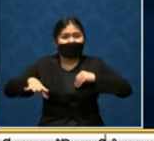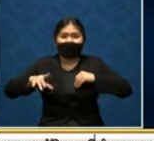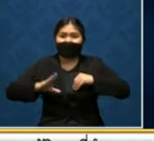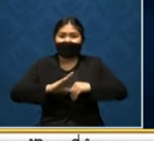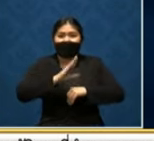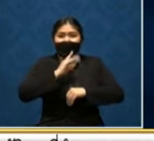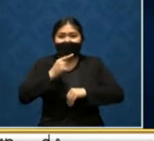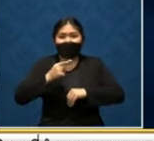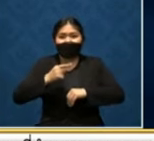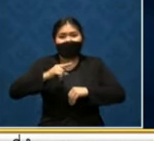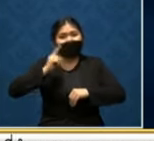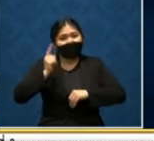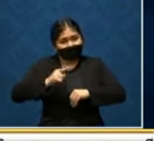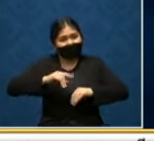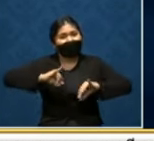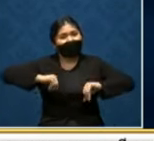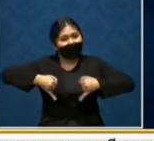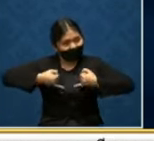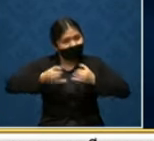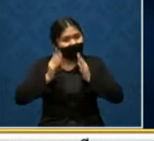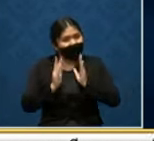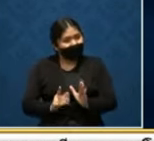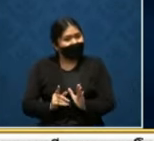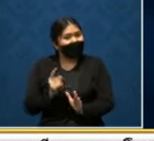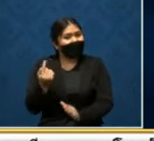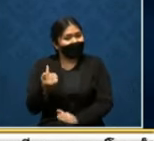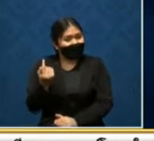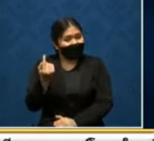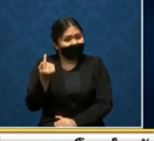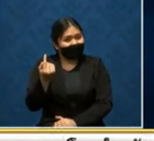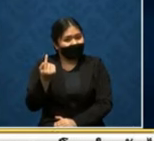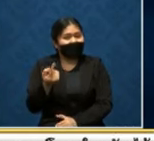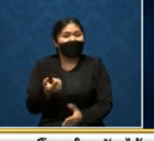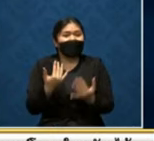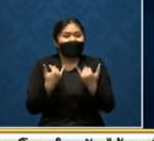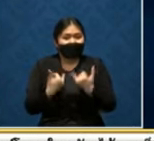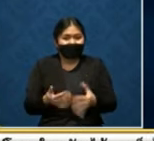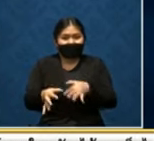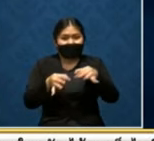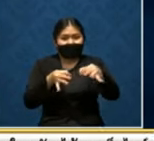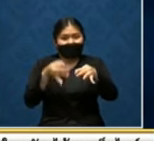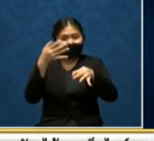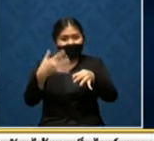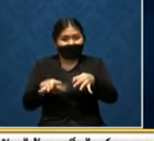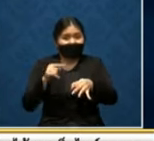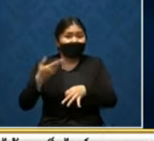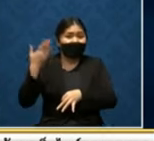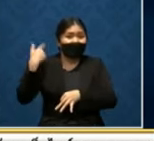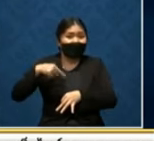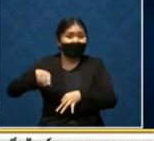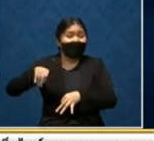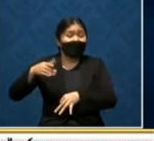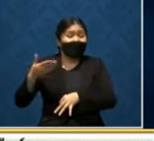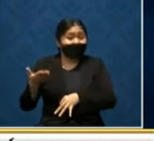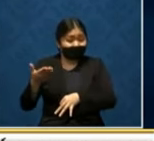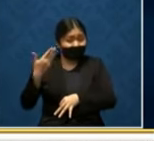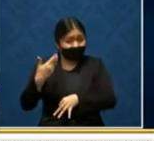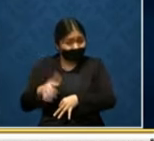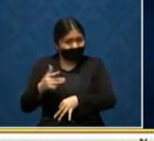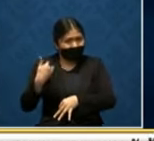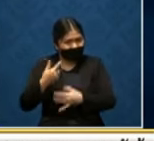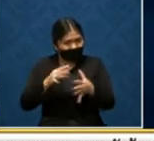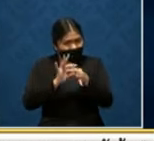สุดท้ายคือเจ้าของเดียวกันครับไม่เป็นไรครับเรื่องเหล่านี้อาจจะเคยถูกกับพี่ปลายไปแล้วในสภาผู้แทนราษฎรแต่สิ่ง